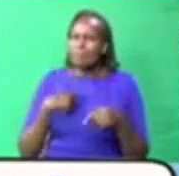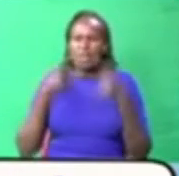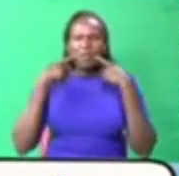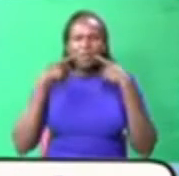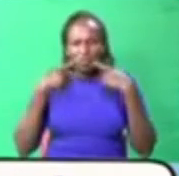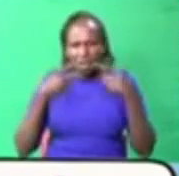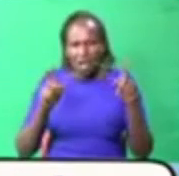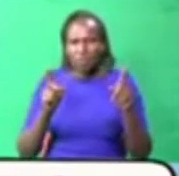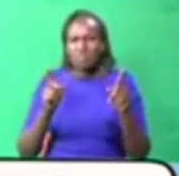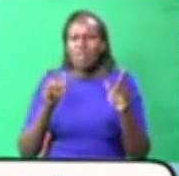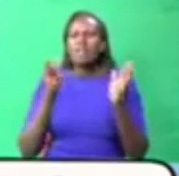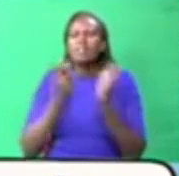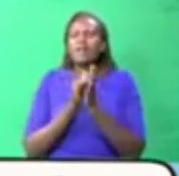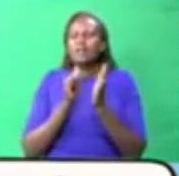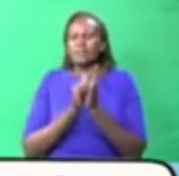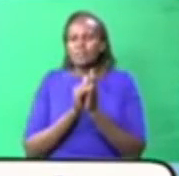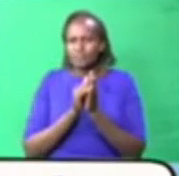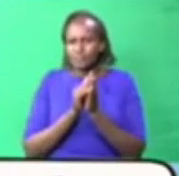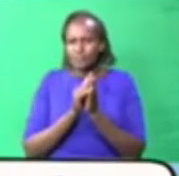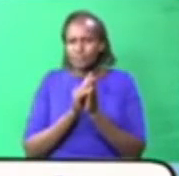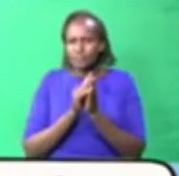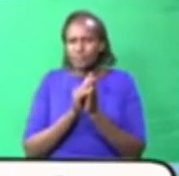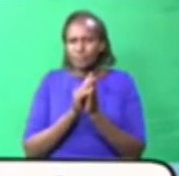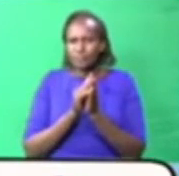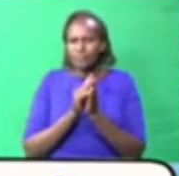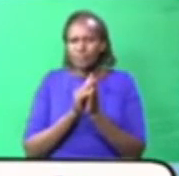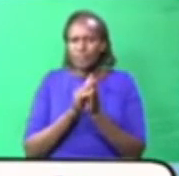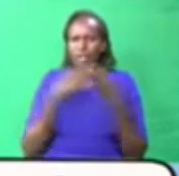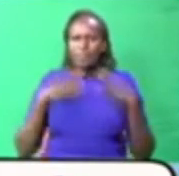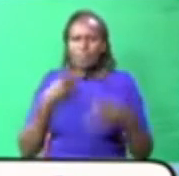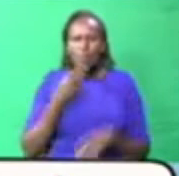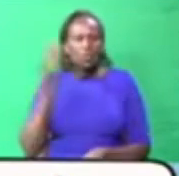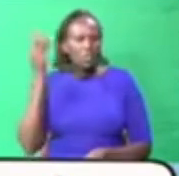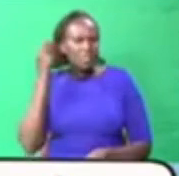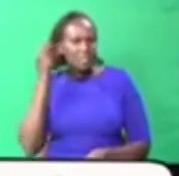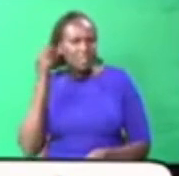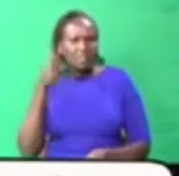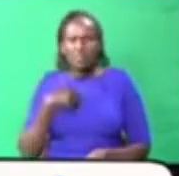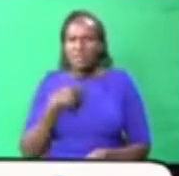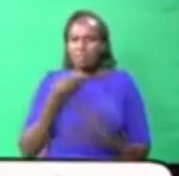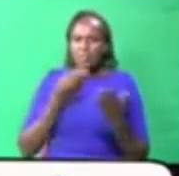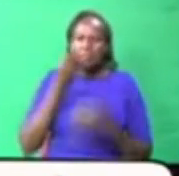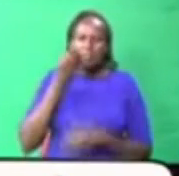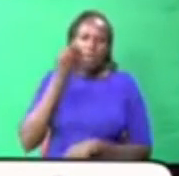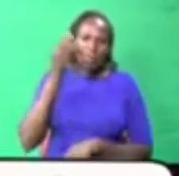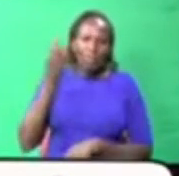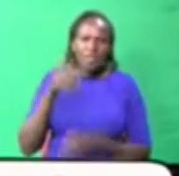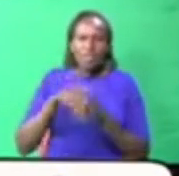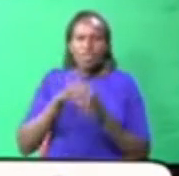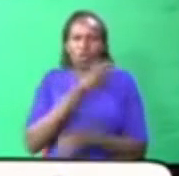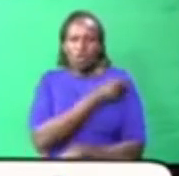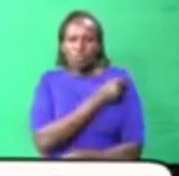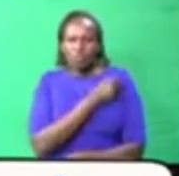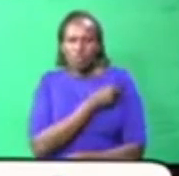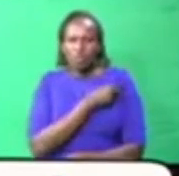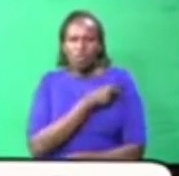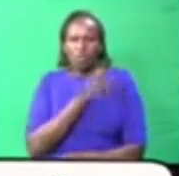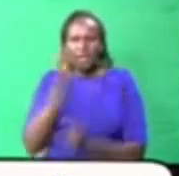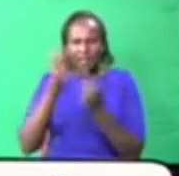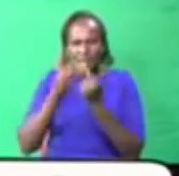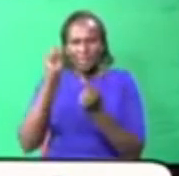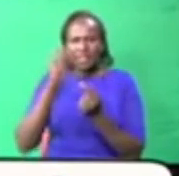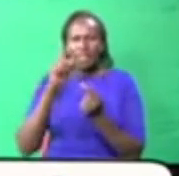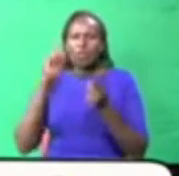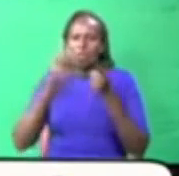mtumishi wa Bwana kwenye madhabahu haya. Kwa wote wanaonisikiza, hata kama uko quarantine, hata kama uko kwa hospitali, you have tested positive